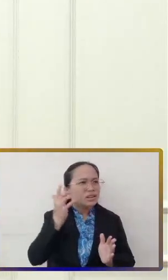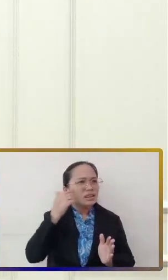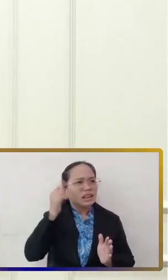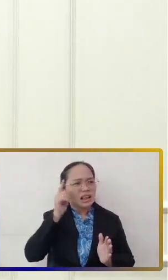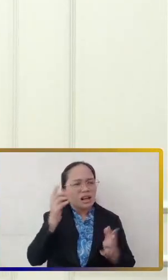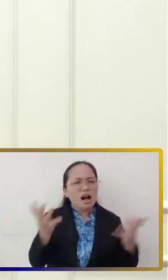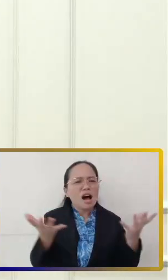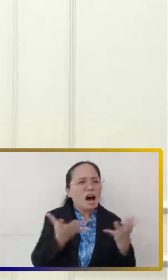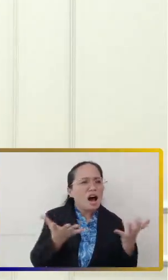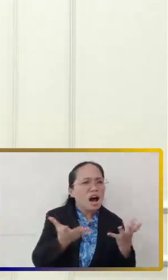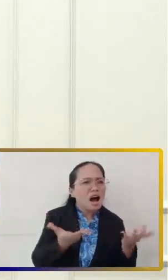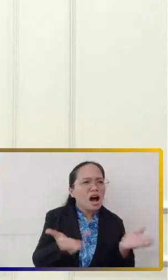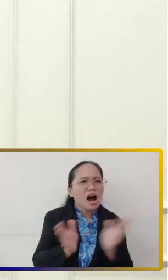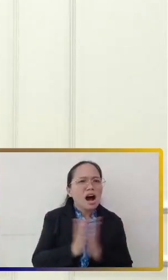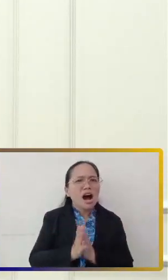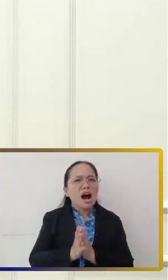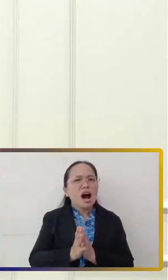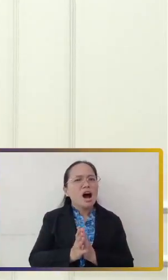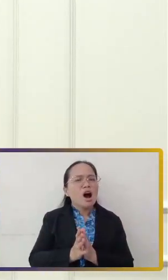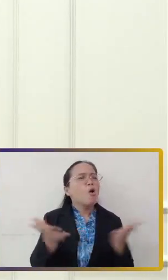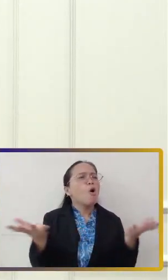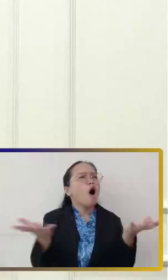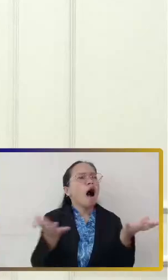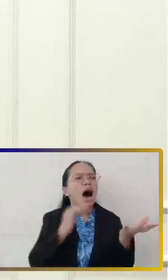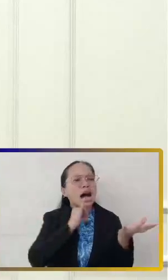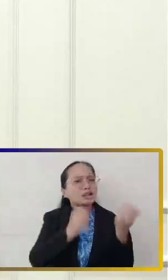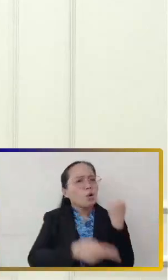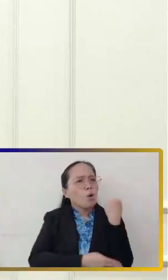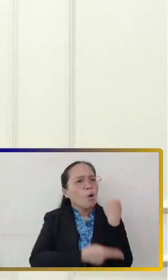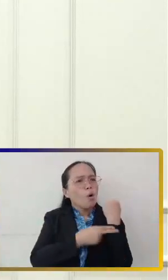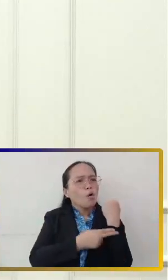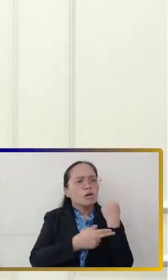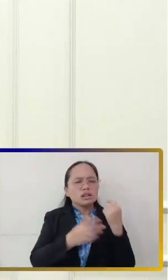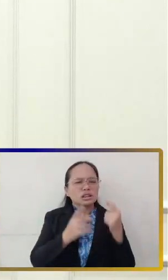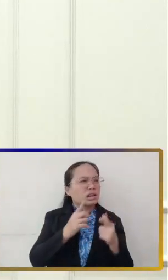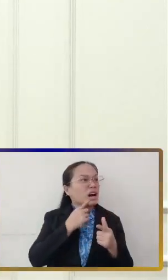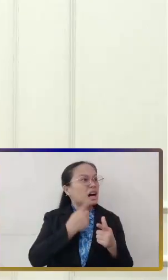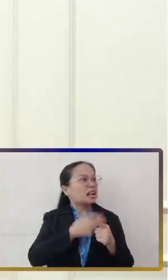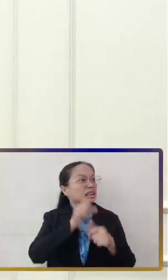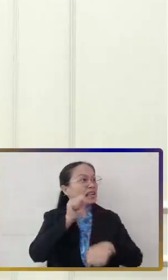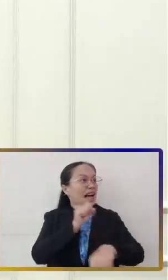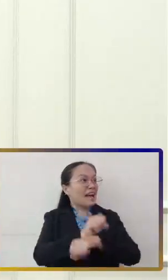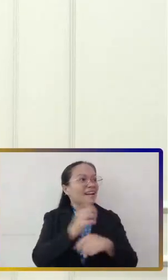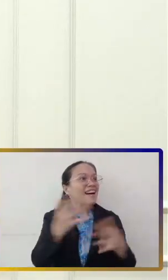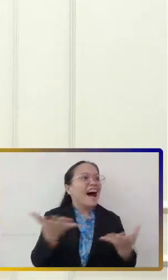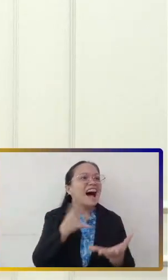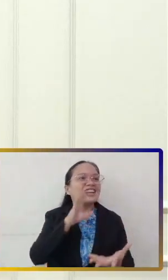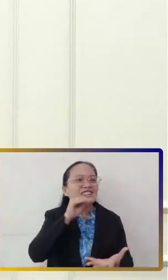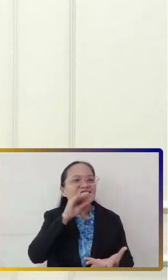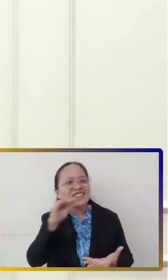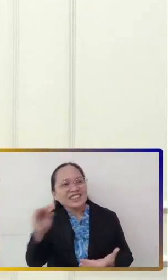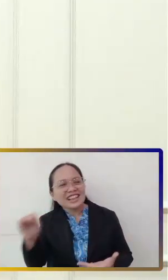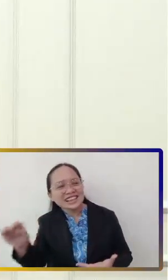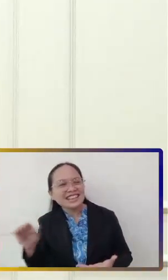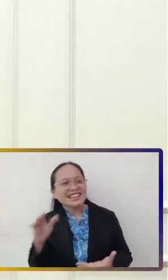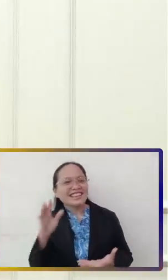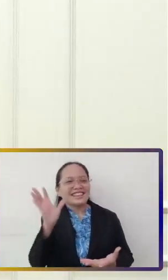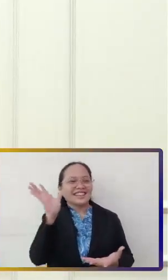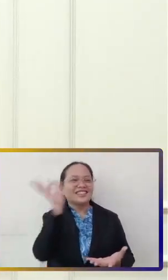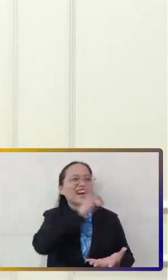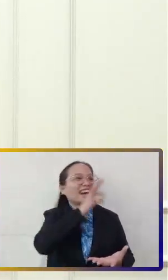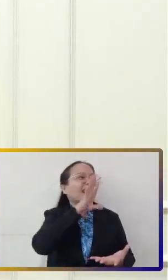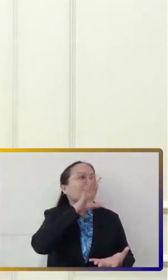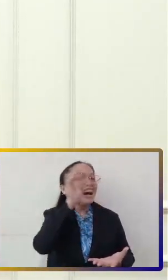ko, saan dito yung hotel? Hindi nyo maintindihan. Sabi ko, chong chua cha siya toa. Sabi ko,